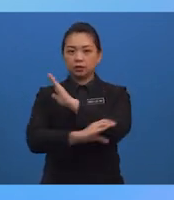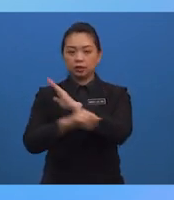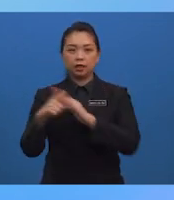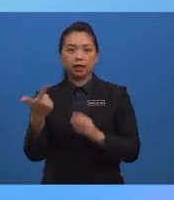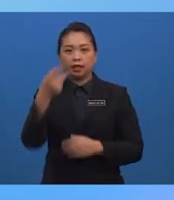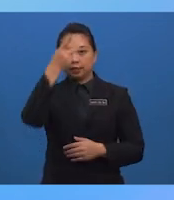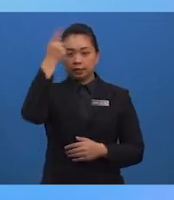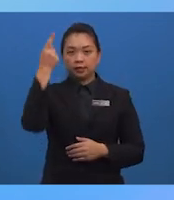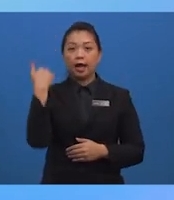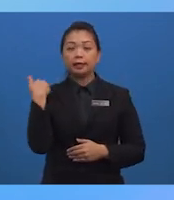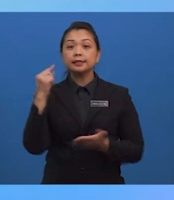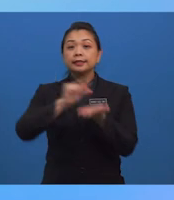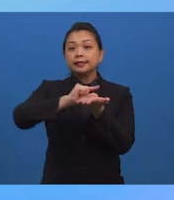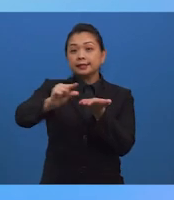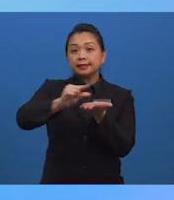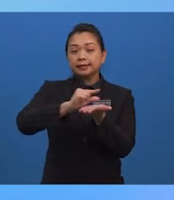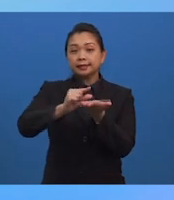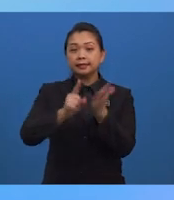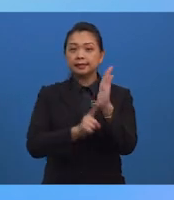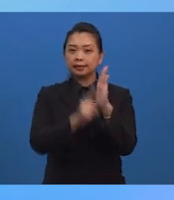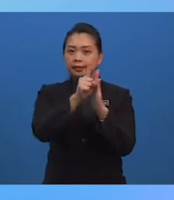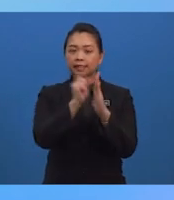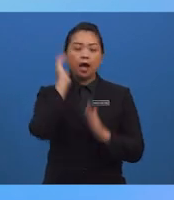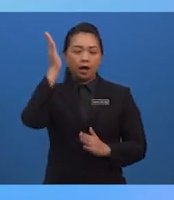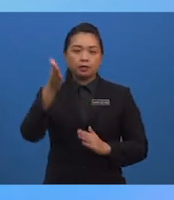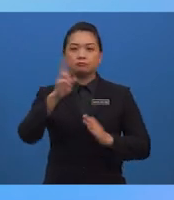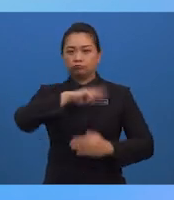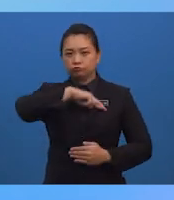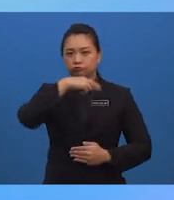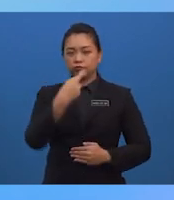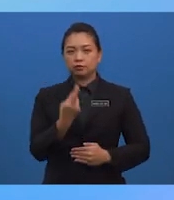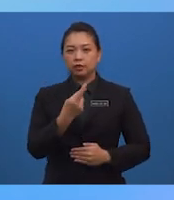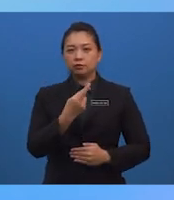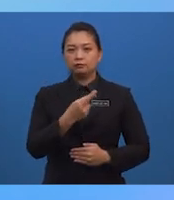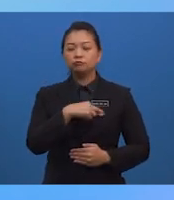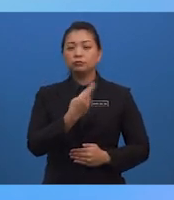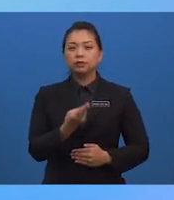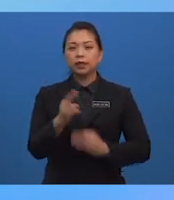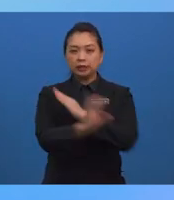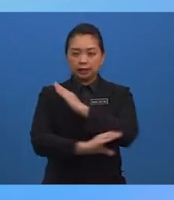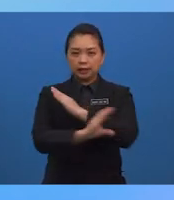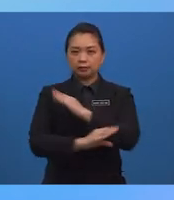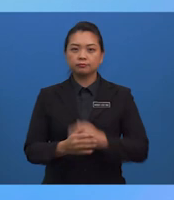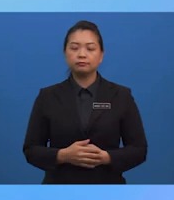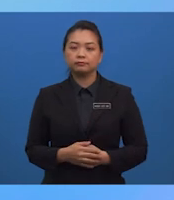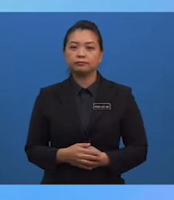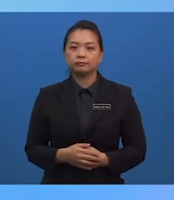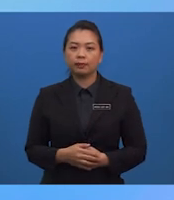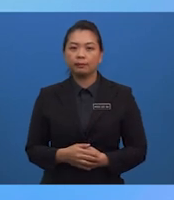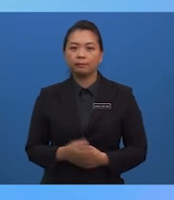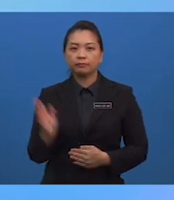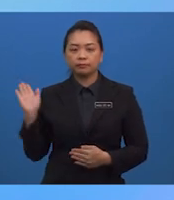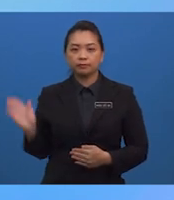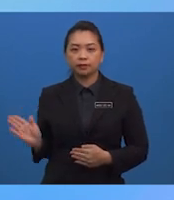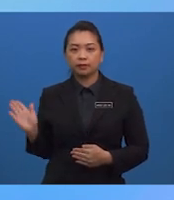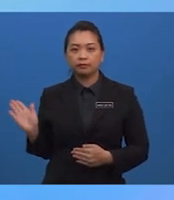mendapat tawaran gaji yang lebih tinggi dan ini akan merugikan negara. Kesan yang terakhir, yang keenam, adalah